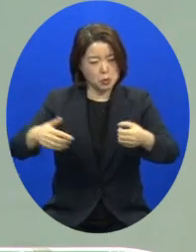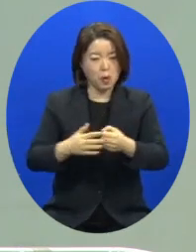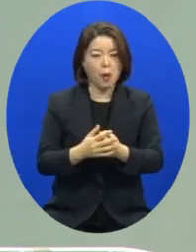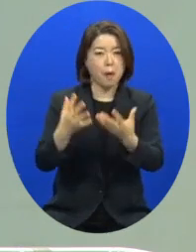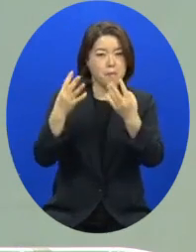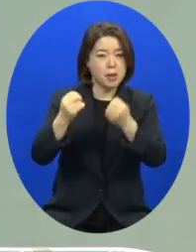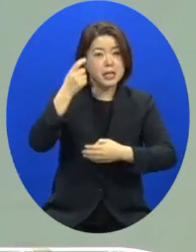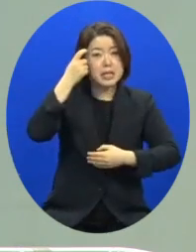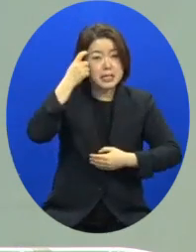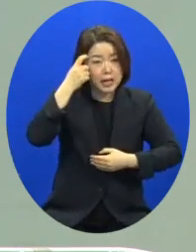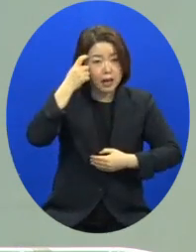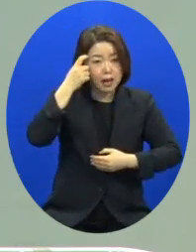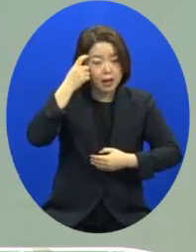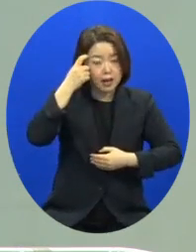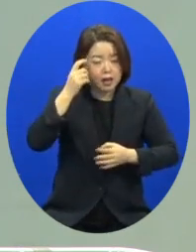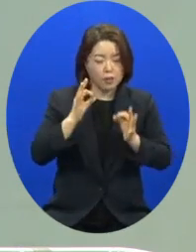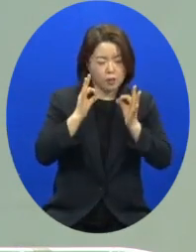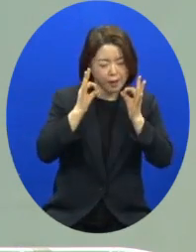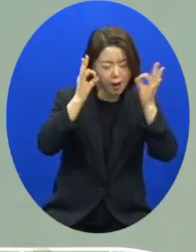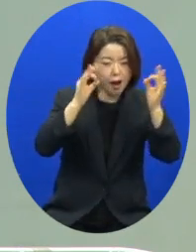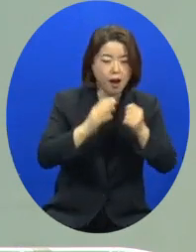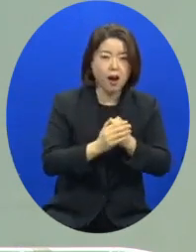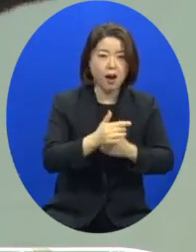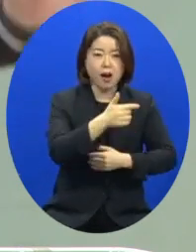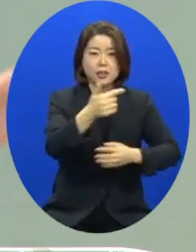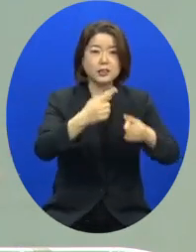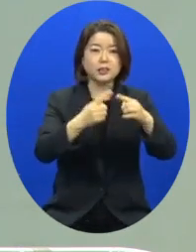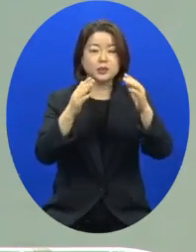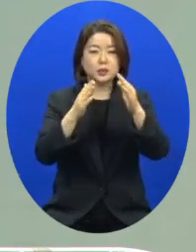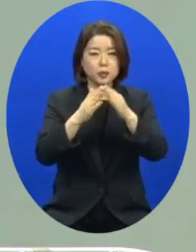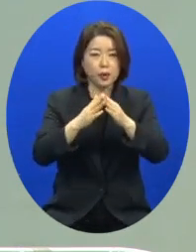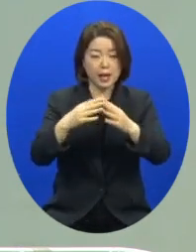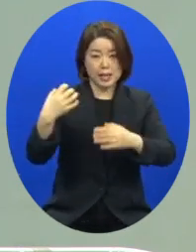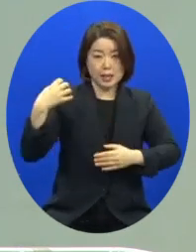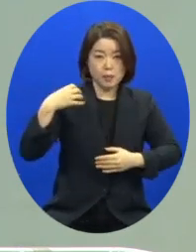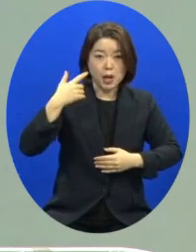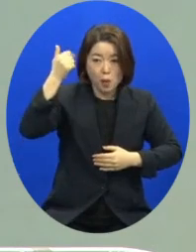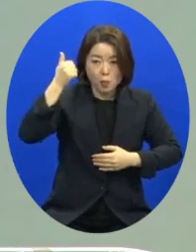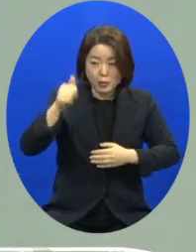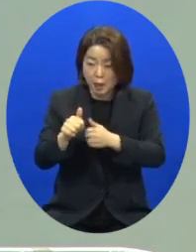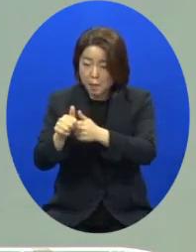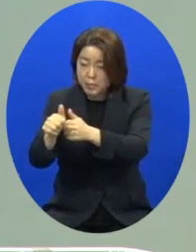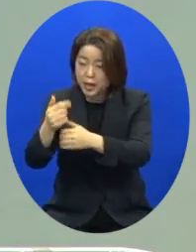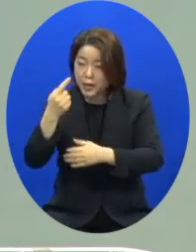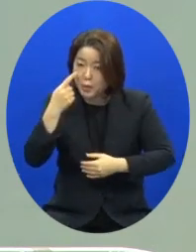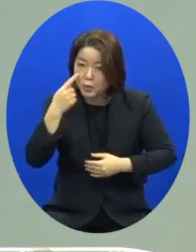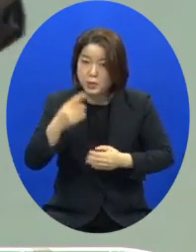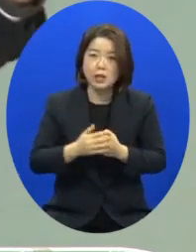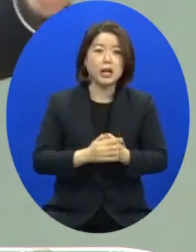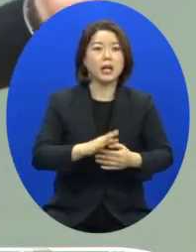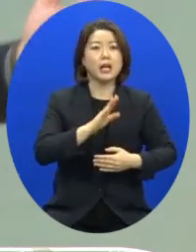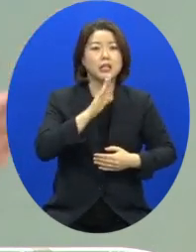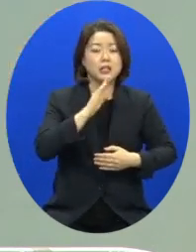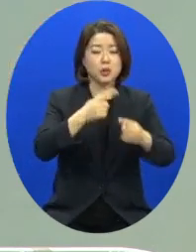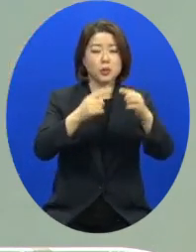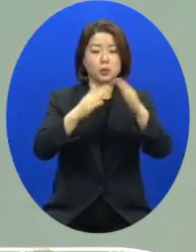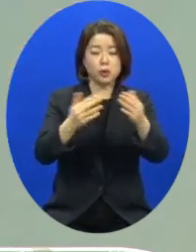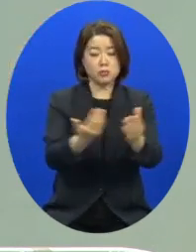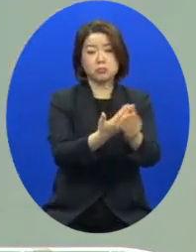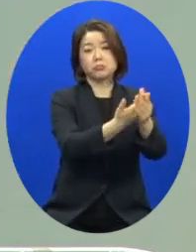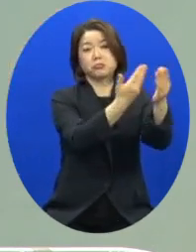된다고 생각하며 애를 쓰고 큰 교회 목회하시는 목사님 따라 해보니까 실제로 교회는 성장을